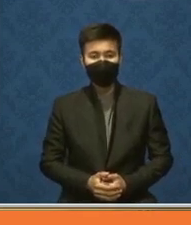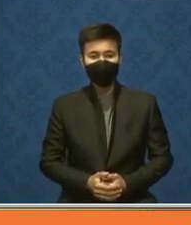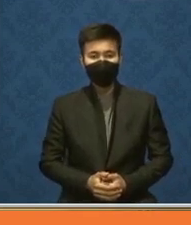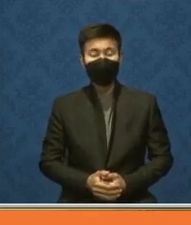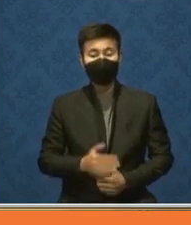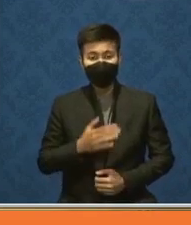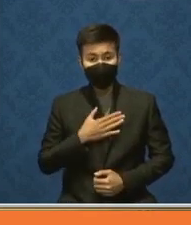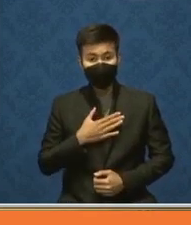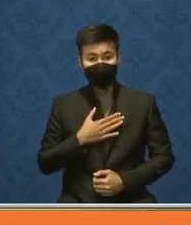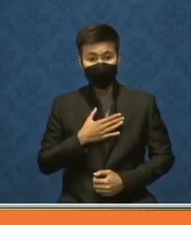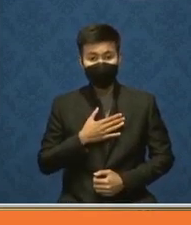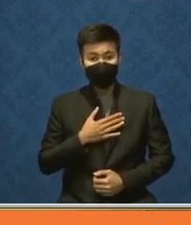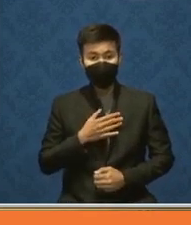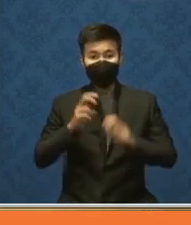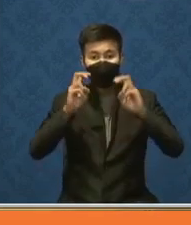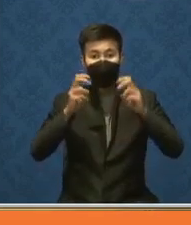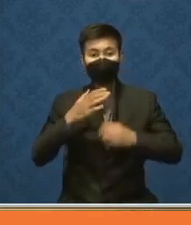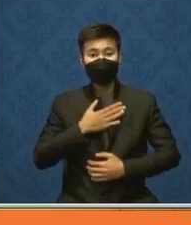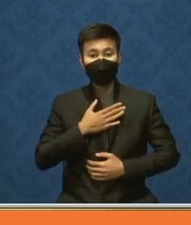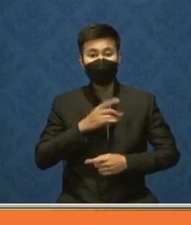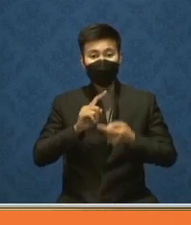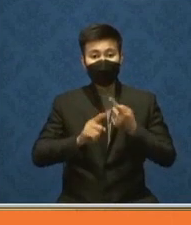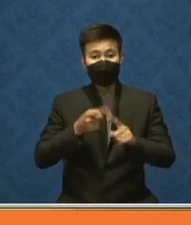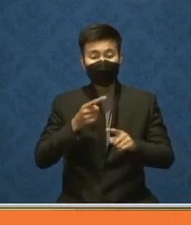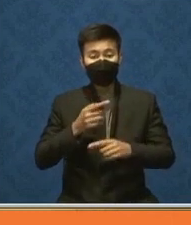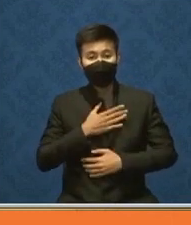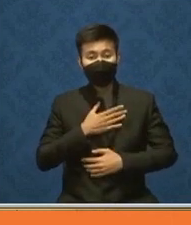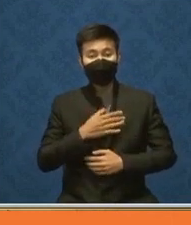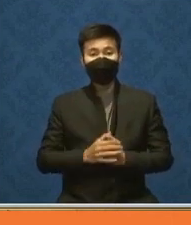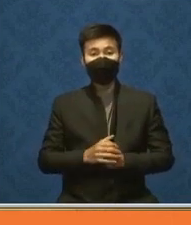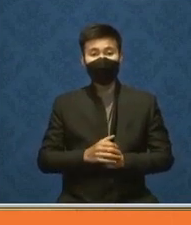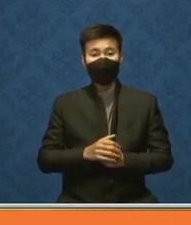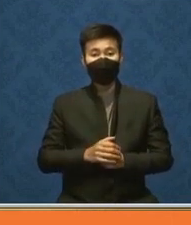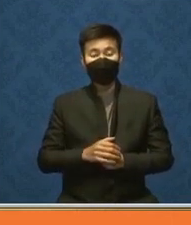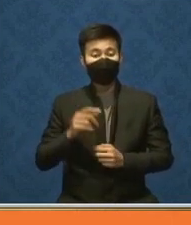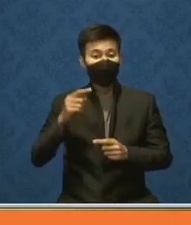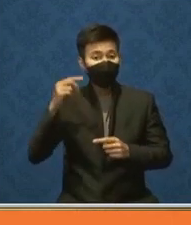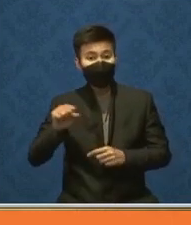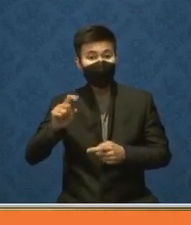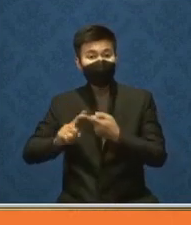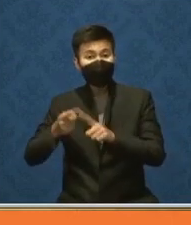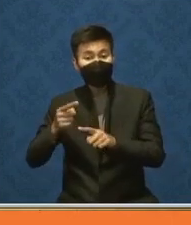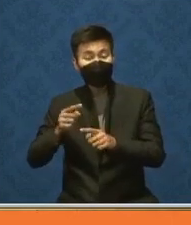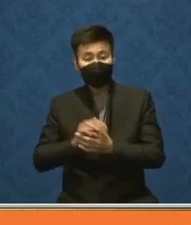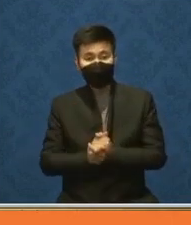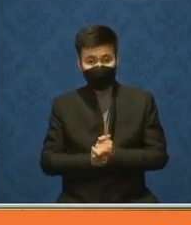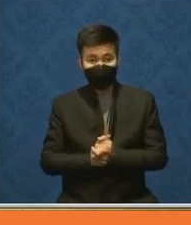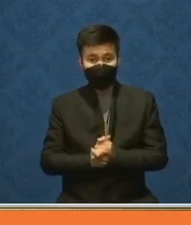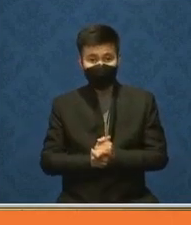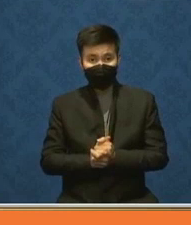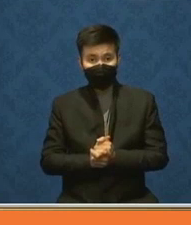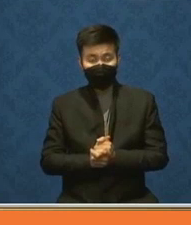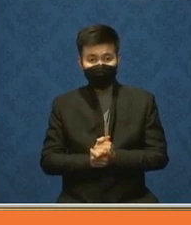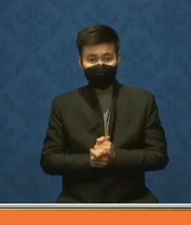ถ้าเป็นข้อเสนอของพวกเรางบประมาณก้าวไกลนะครับเพื่อนสมาชิกของผมส.ส.วันวิภาไม้สนนะครับสำหรับงบประมาณปี66